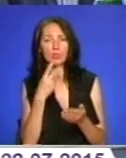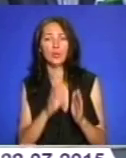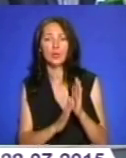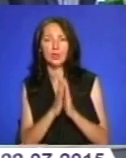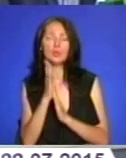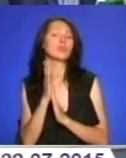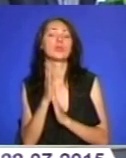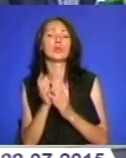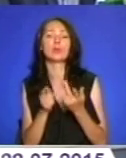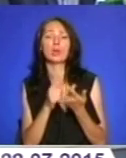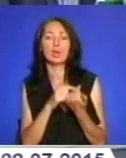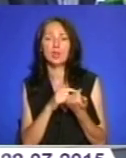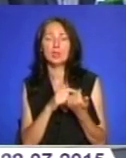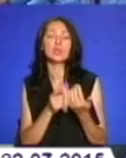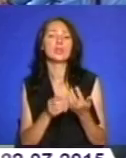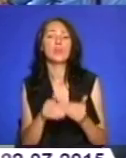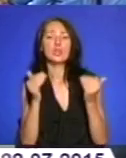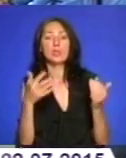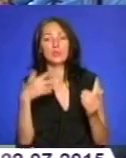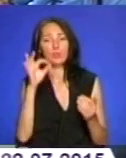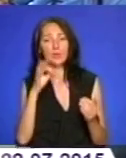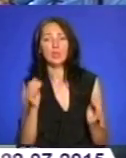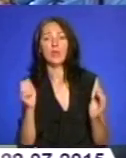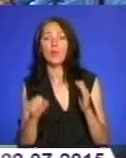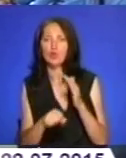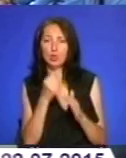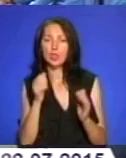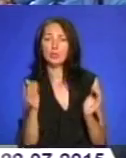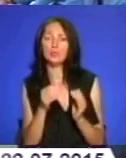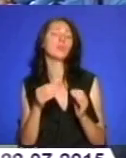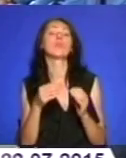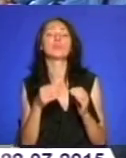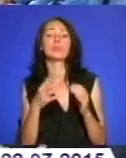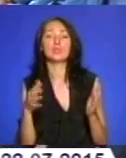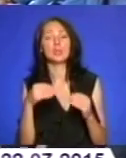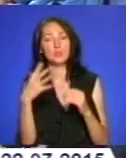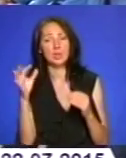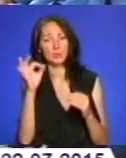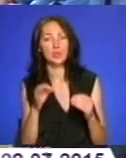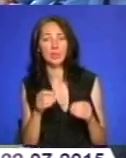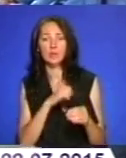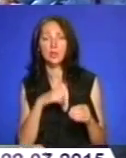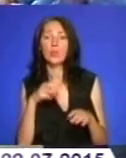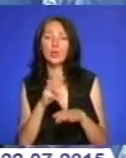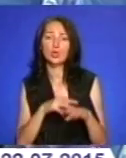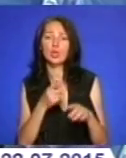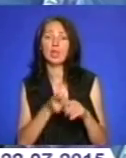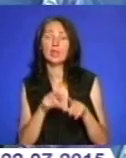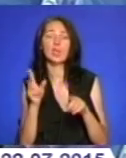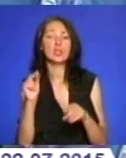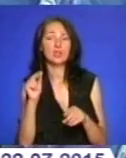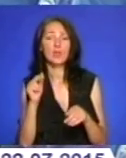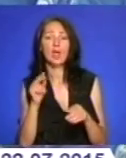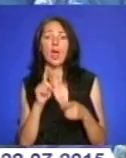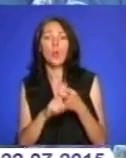вбивств збільшилась на 50%, а злочинність – на 15%. Хоча самі міліціонери такі цифри пов'язують із збільшенням кількості